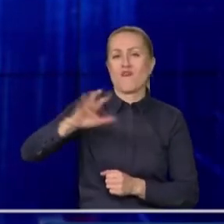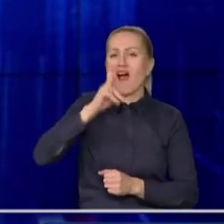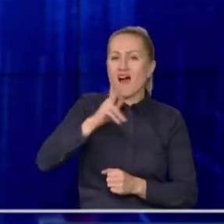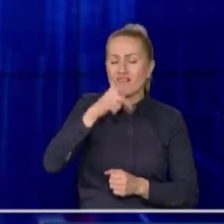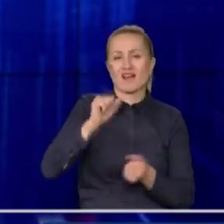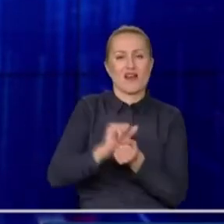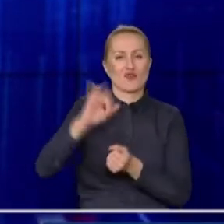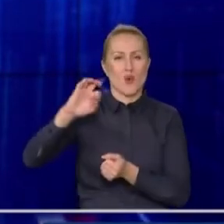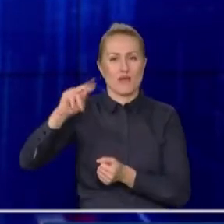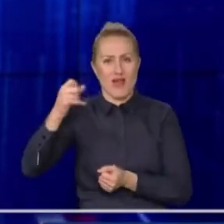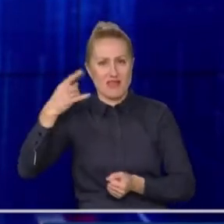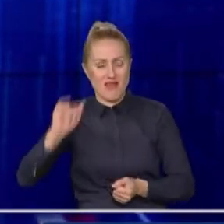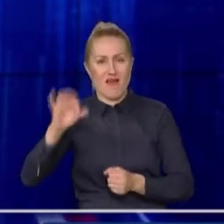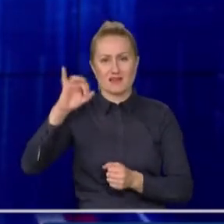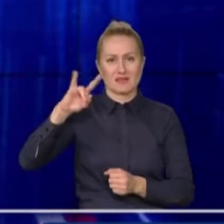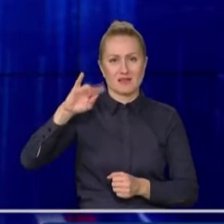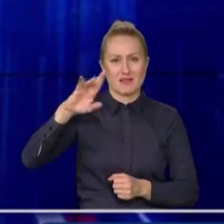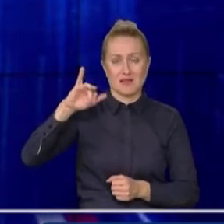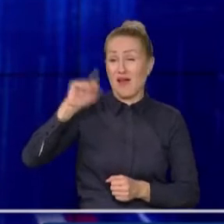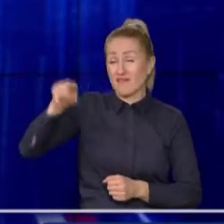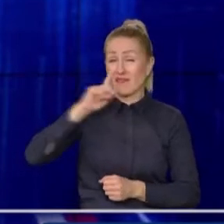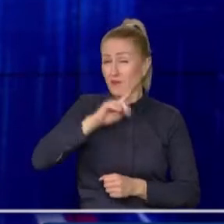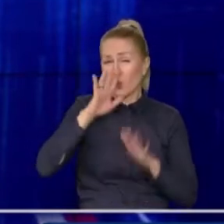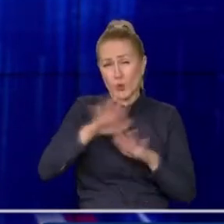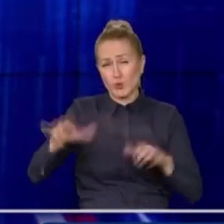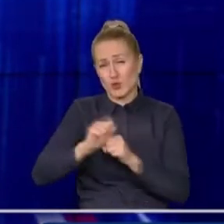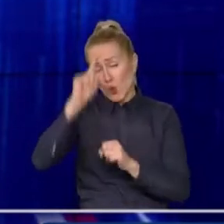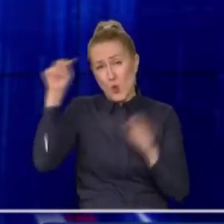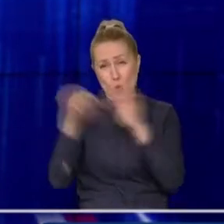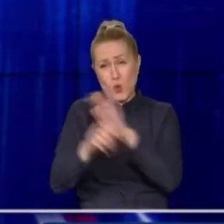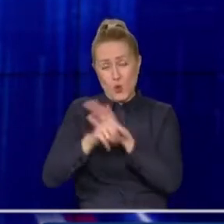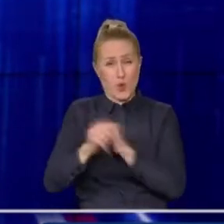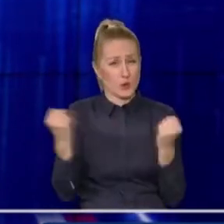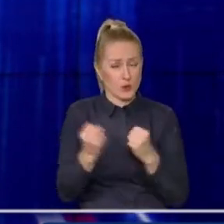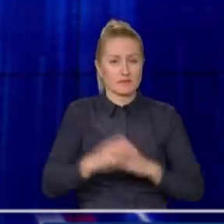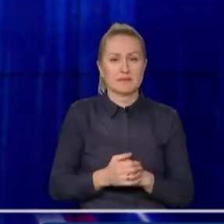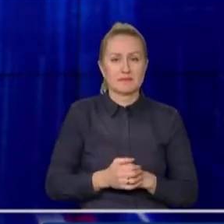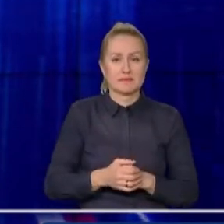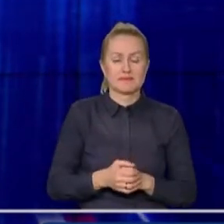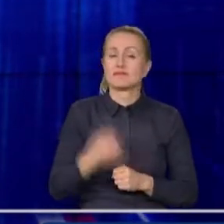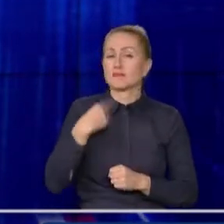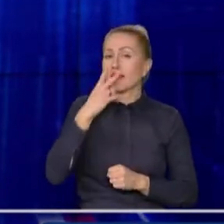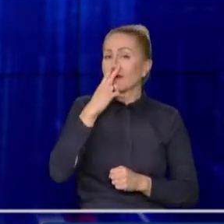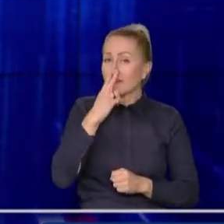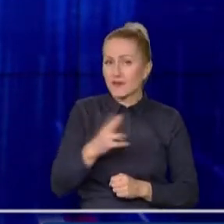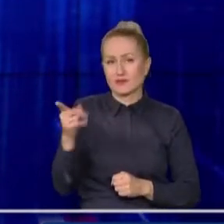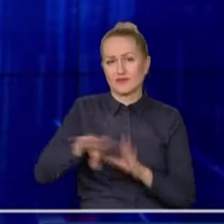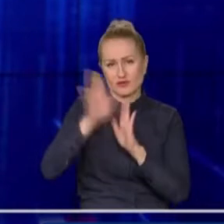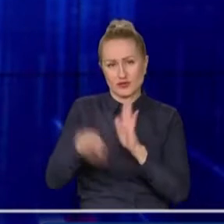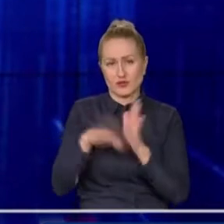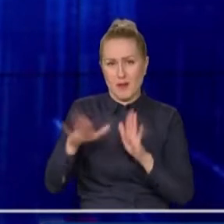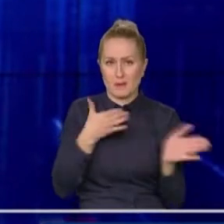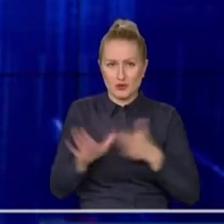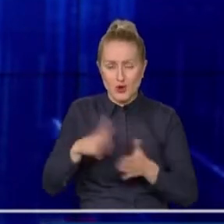jak Syria. To są rezerwuary ogromnych ilości migrantów. I widzimy te przygotowania.